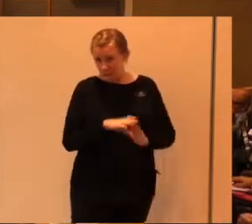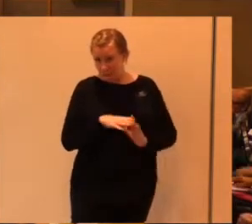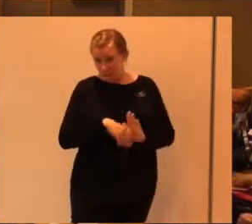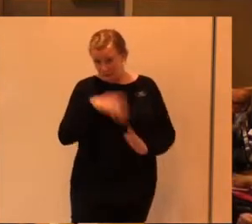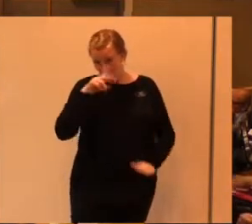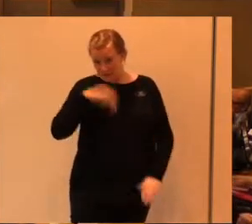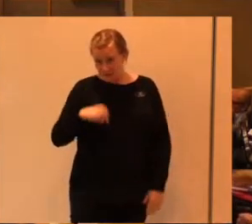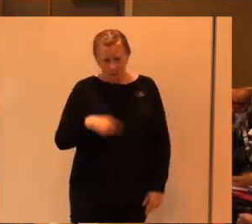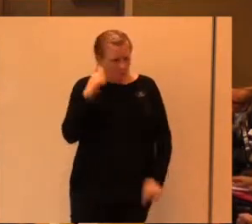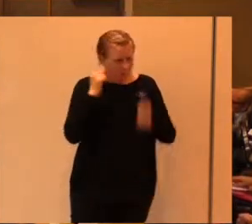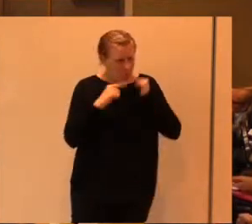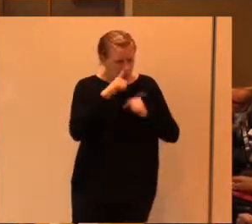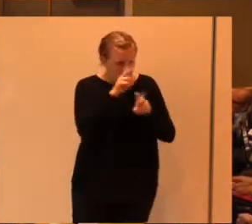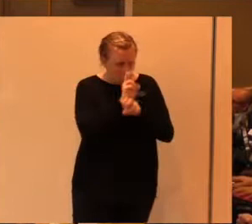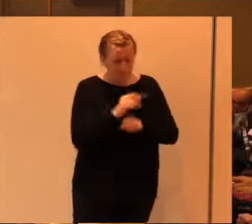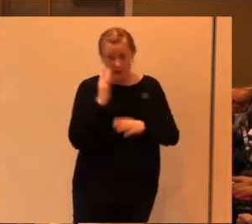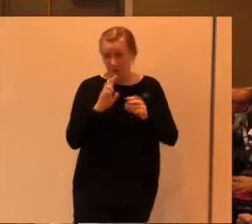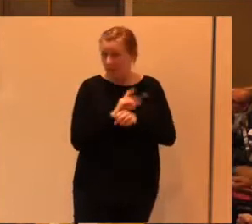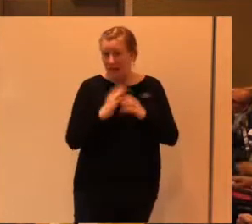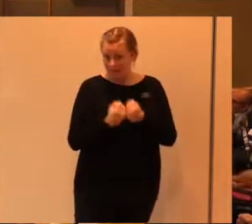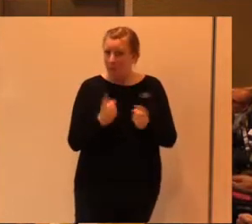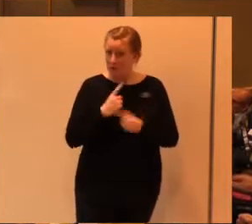Människor är olika.